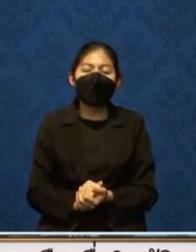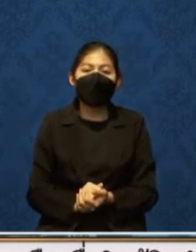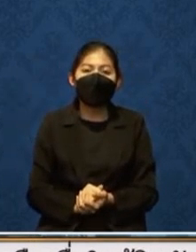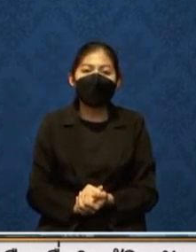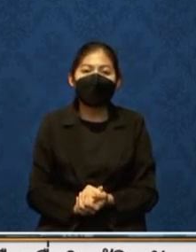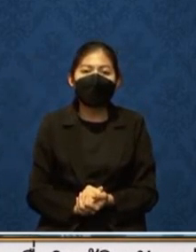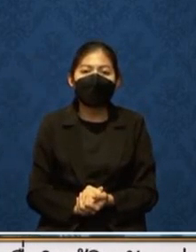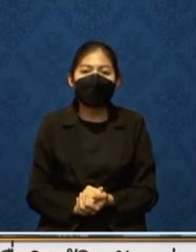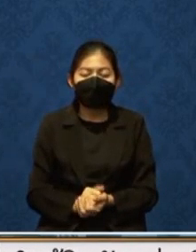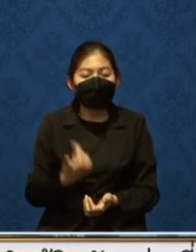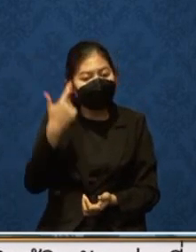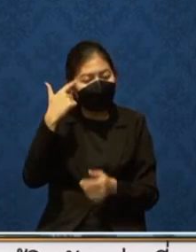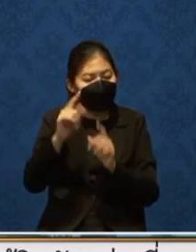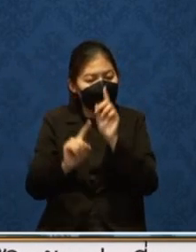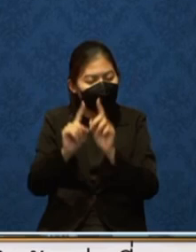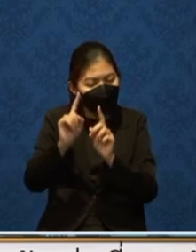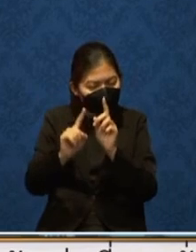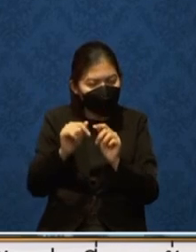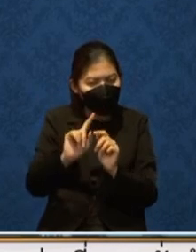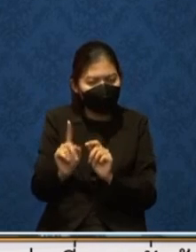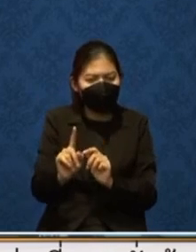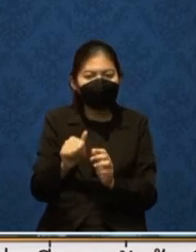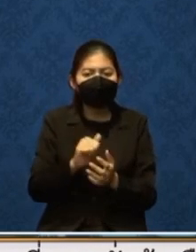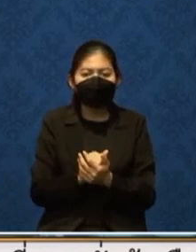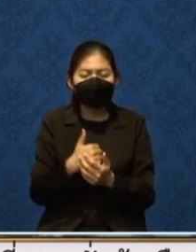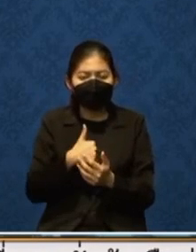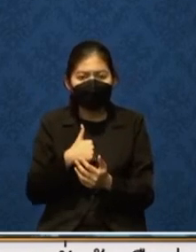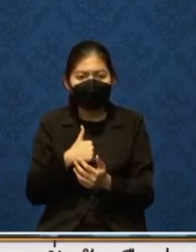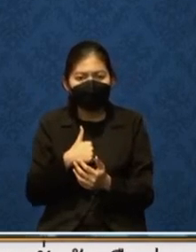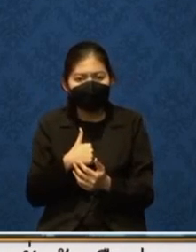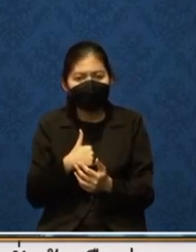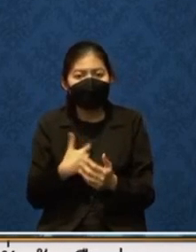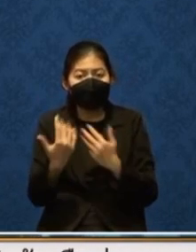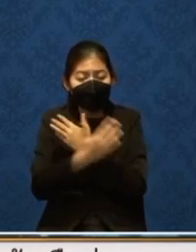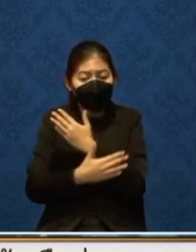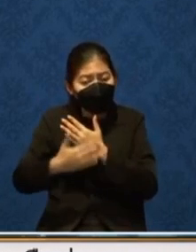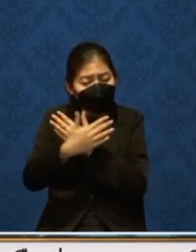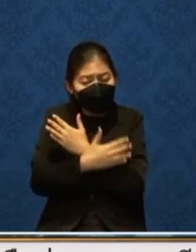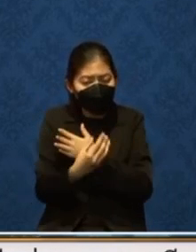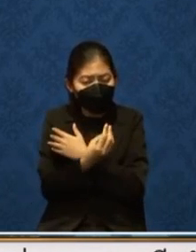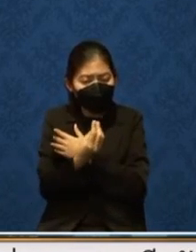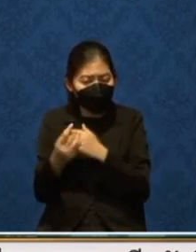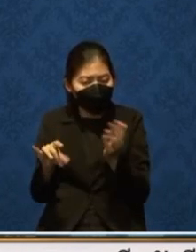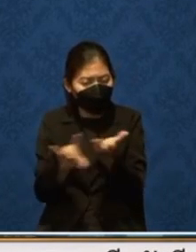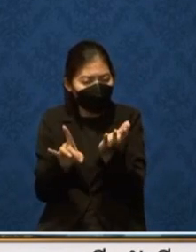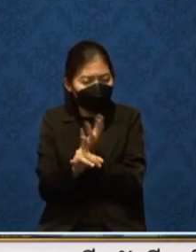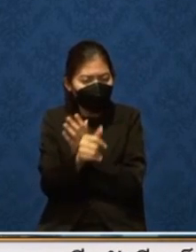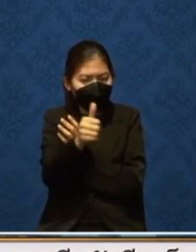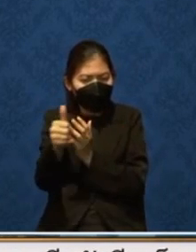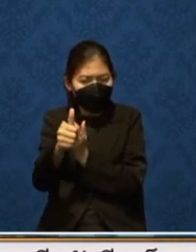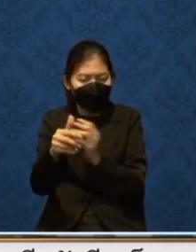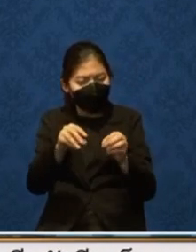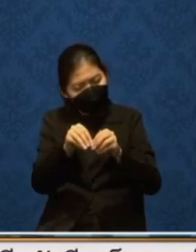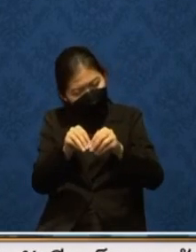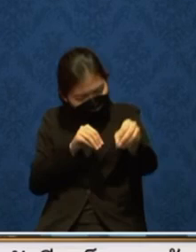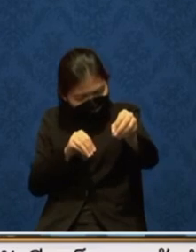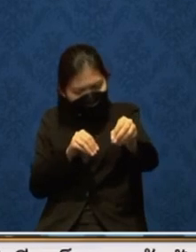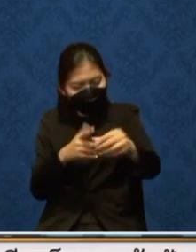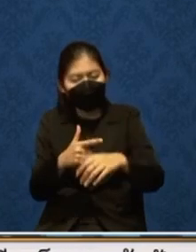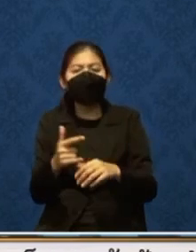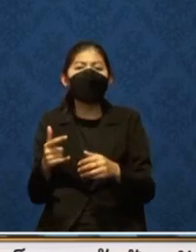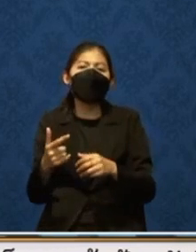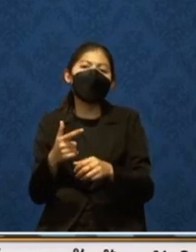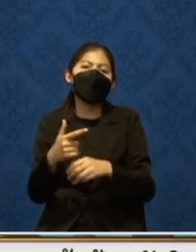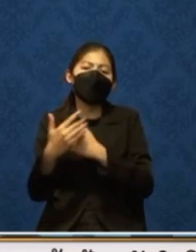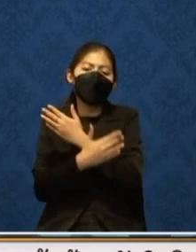ส่นดมา์ที่เหลือ ระหว่างทางเนี่ยก็แค่หาขบบรไฟ ๆ มาว้งนะวามจเหลอเฟือนะครั โยไม่ต้องทำรถไฟ